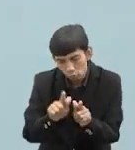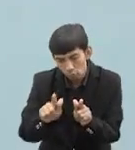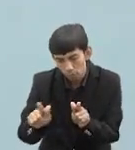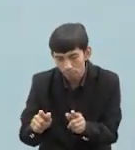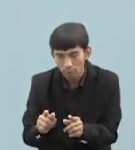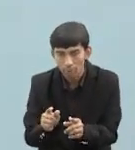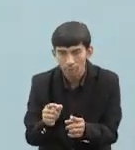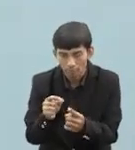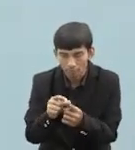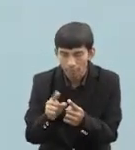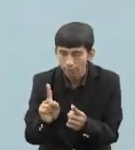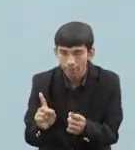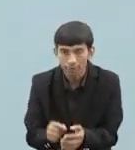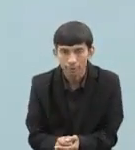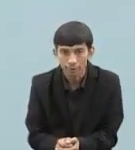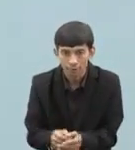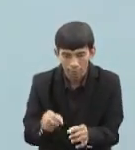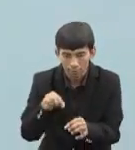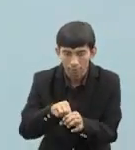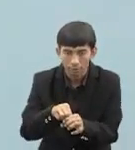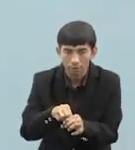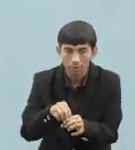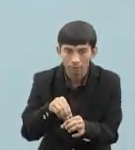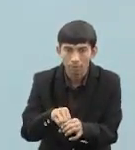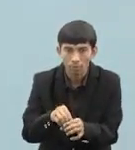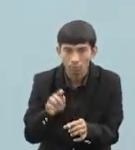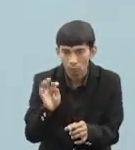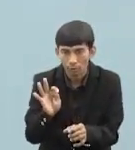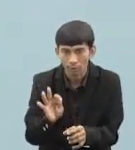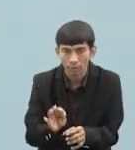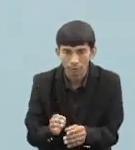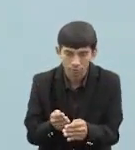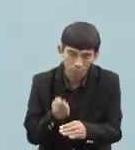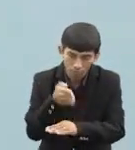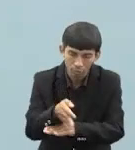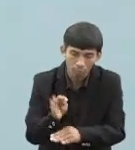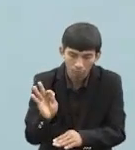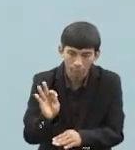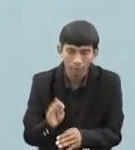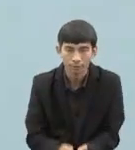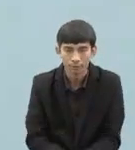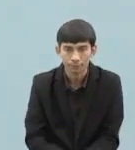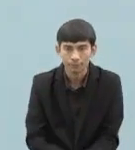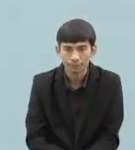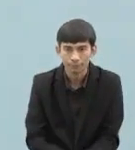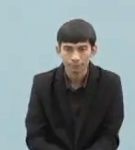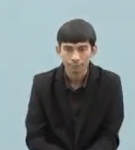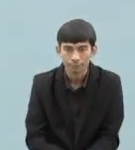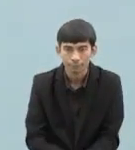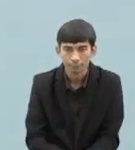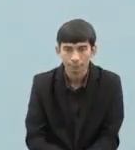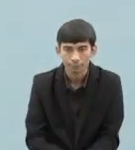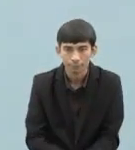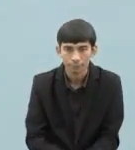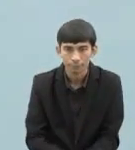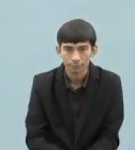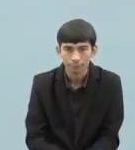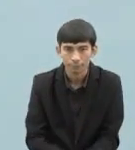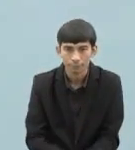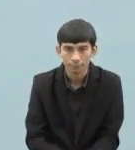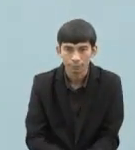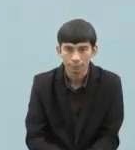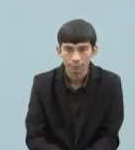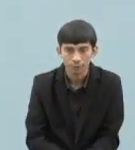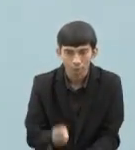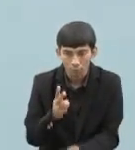bịa ná chôn cho mùi bịa nà. Khăn nông vẹn tì mùi. Chà khăn nông vẹn á. Hay chá lòng vẹn tiệt chà. Đó, này khu